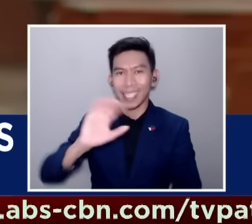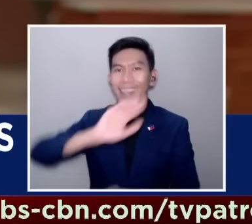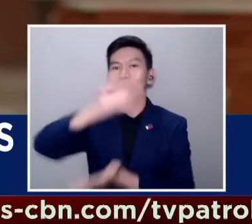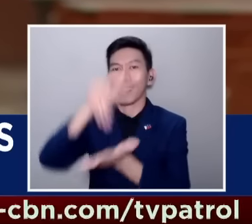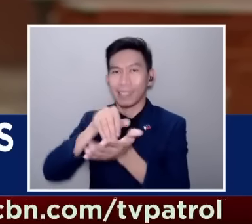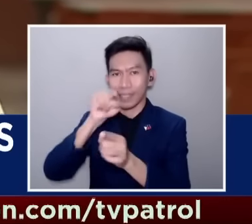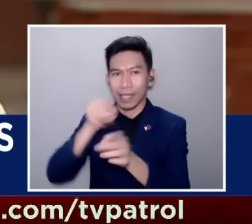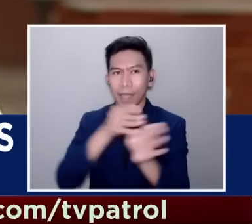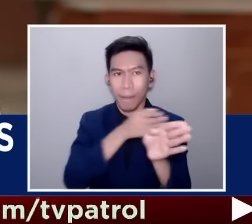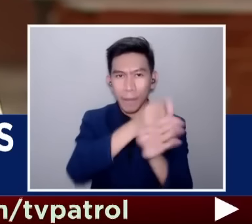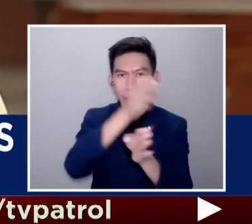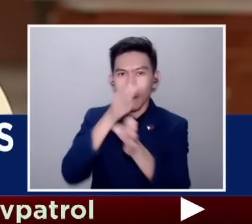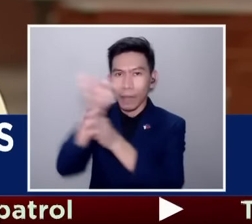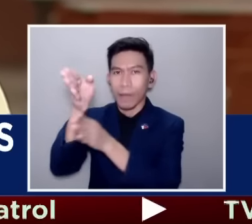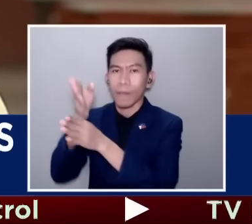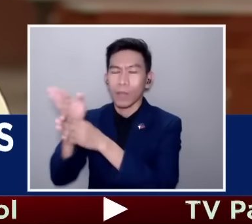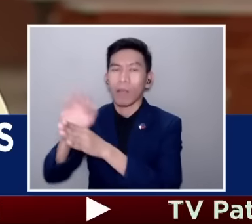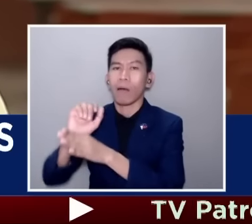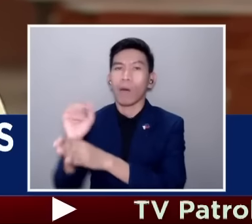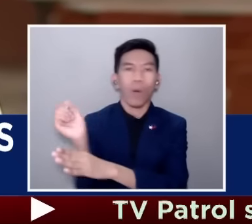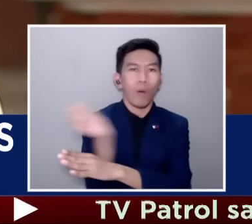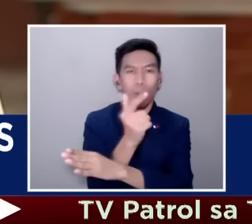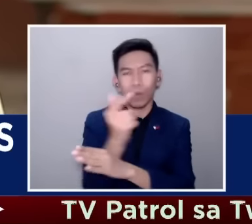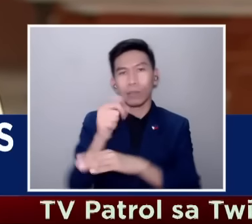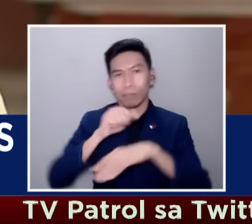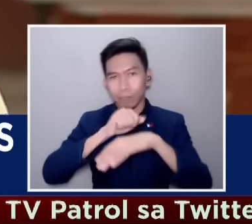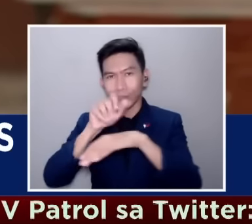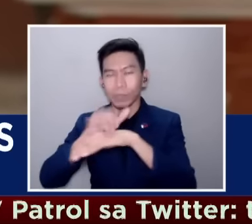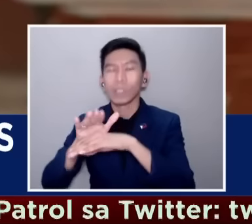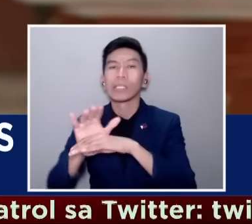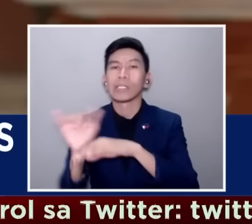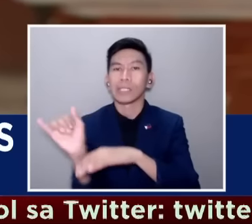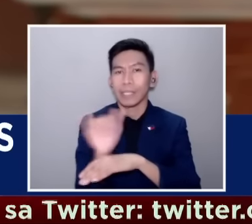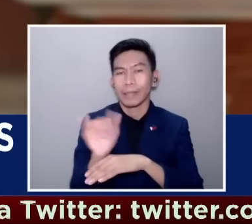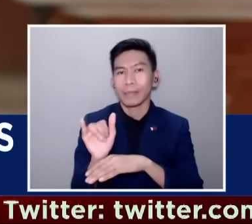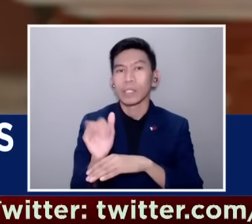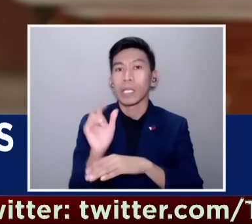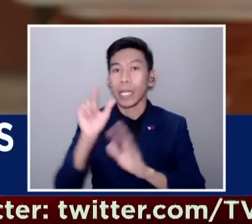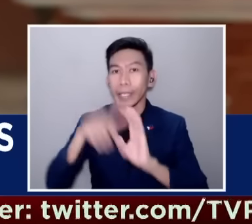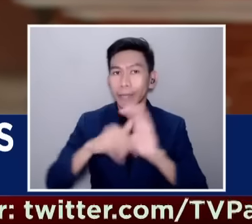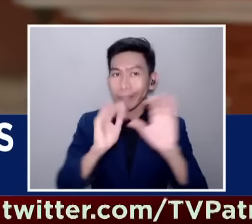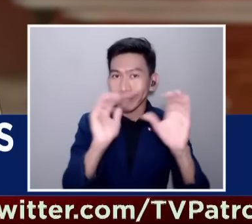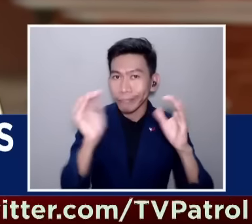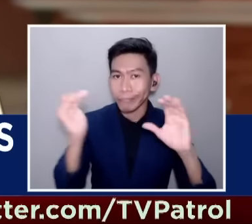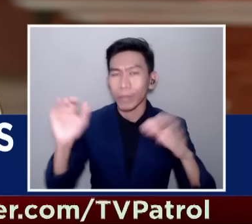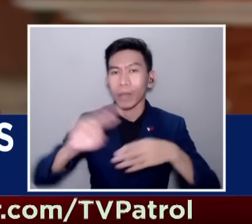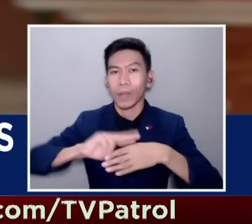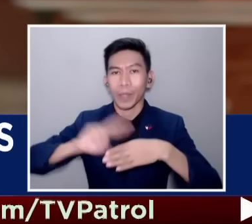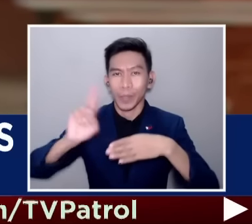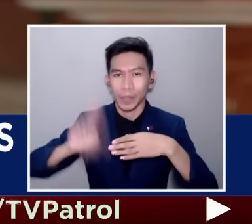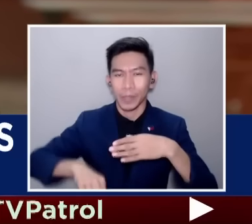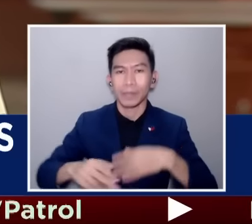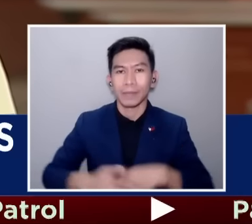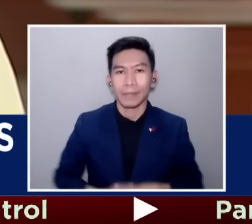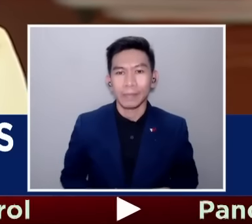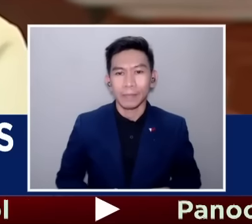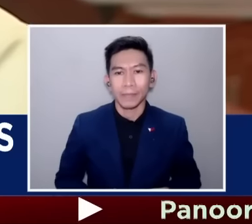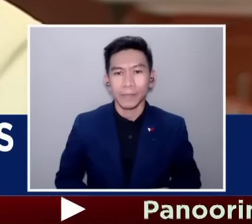ay makakatanggap. Therefore, malalaman natin lahat kung ano ang result ng presintong yon. Okay. Maraming salamat po, Commissioner